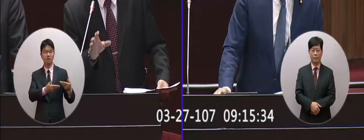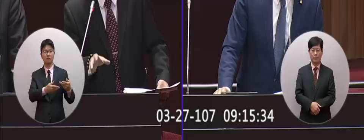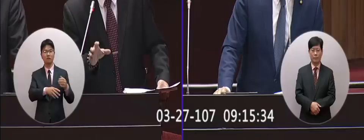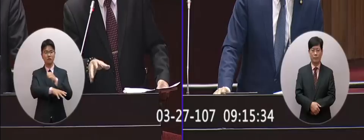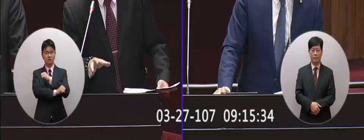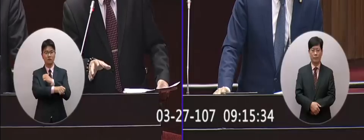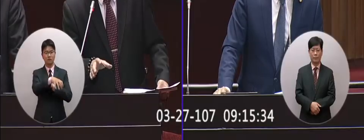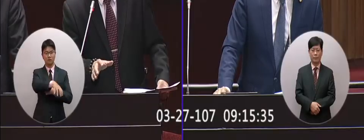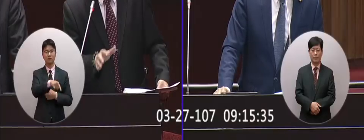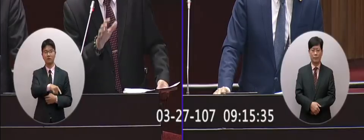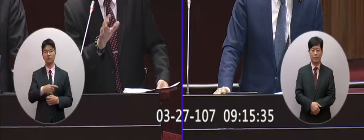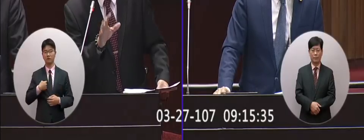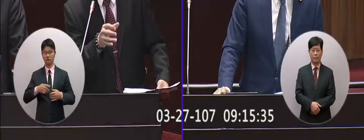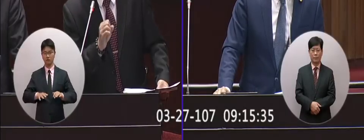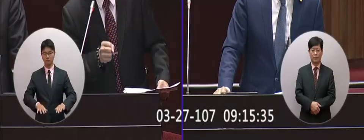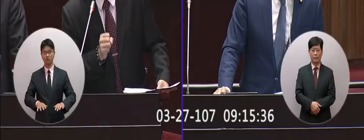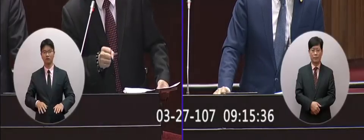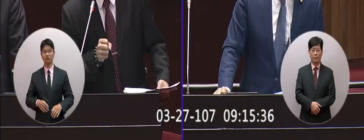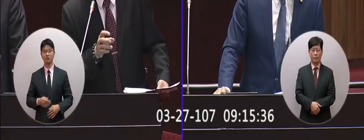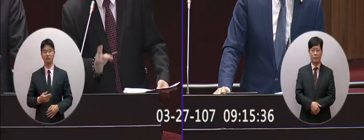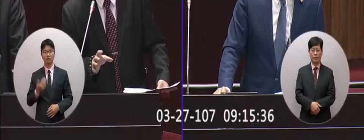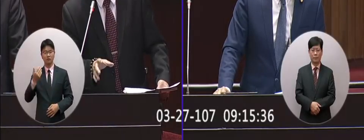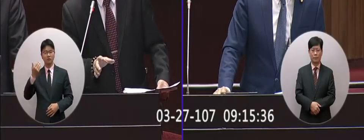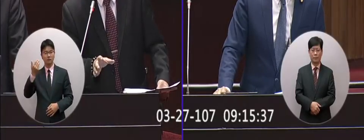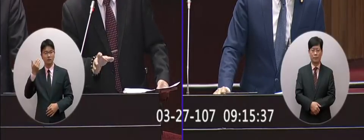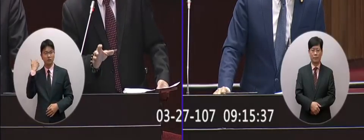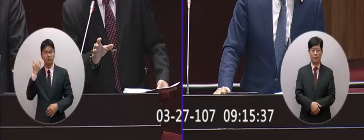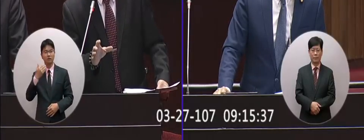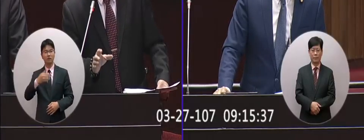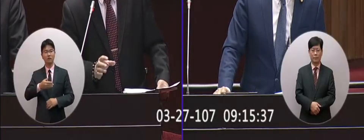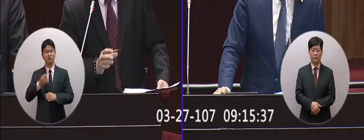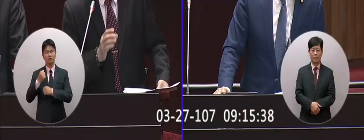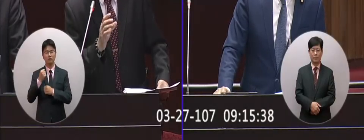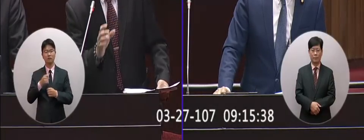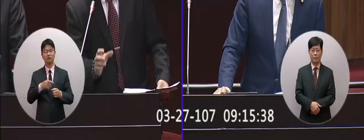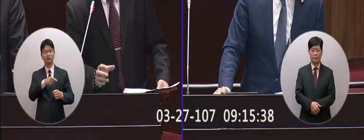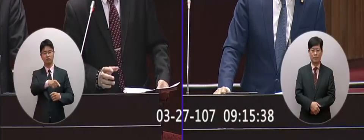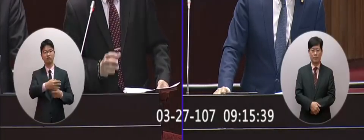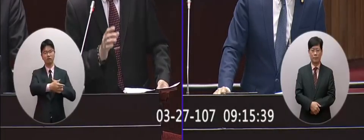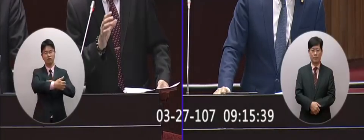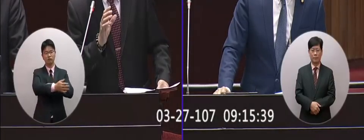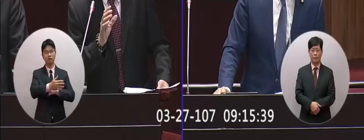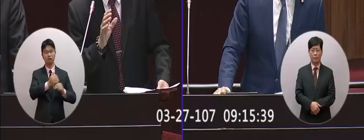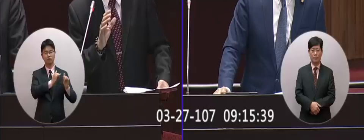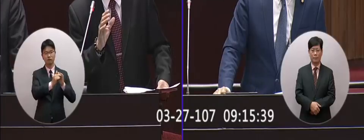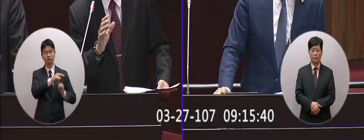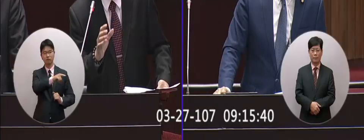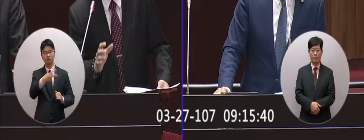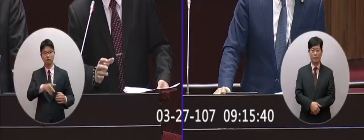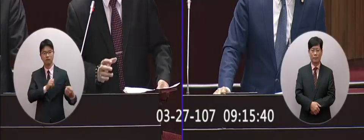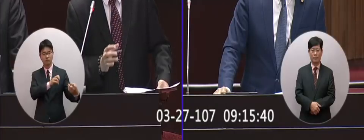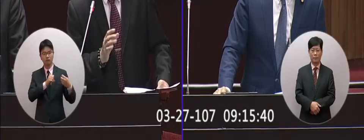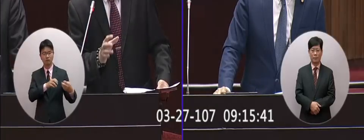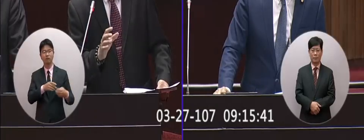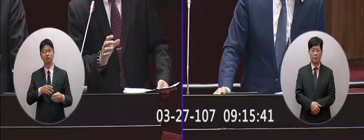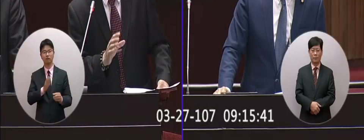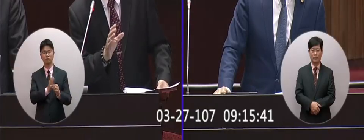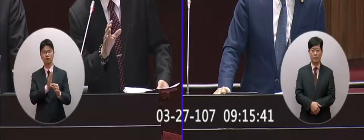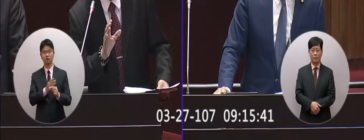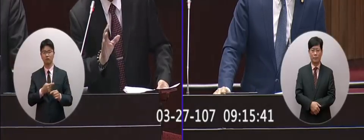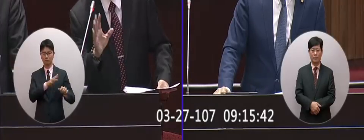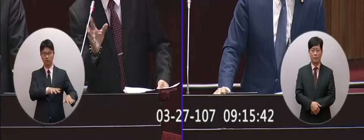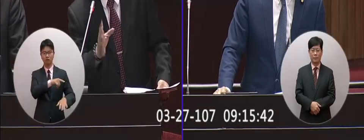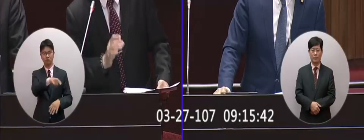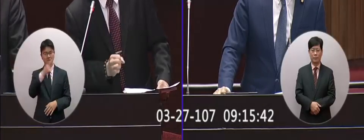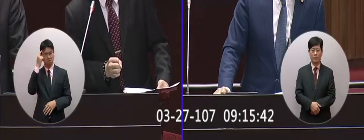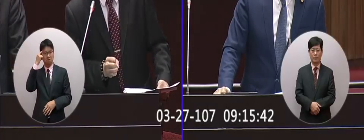们现在是在跟我们后进的乡亲在沟通，因为他们认为这个部分呢，他们现在比较迫切需要的就